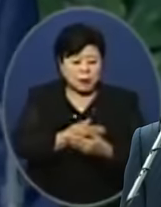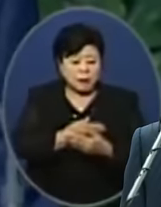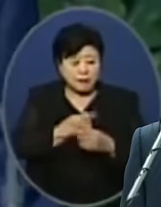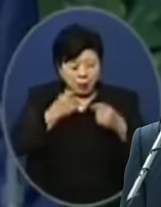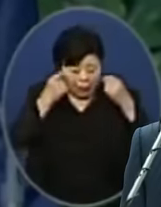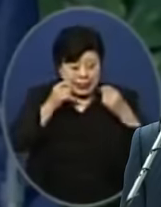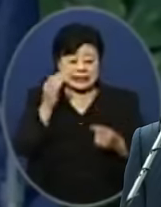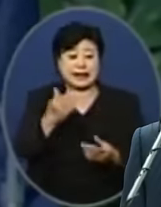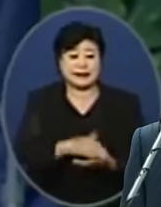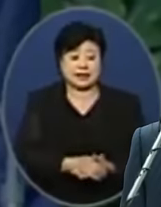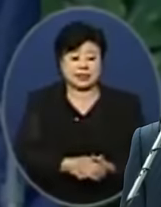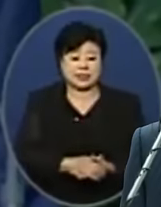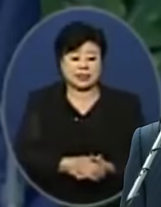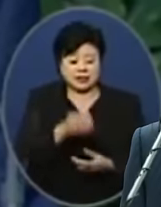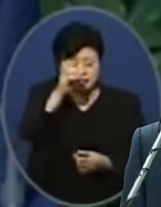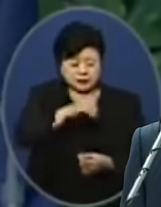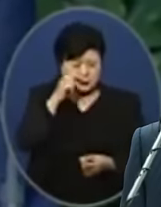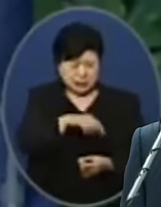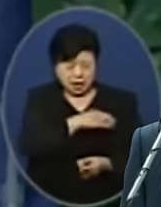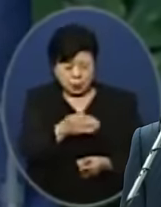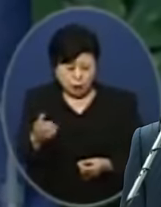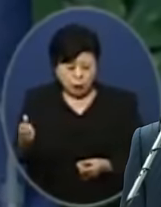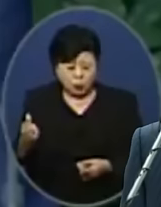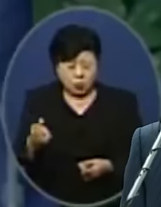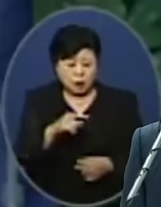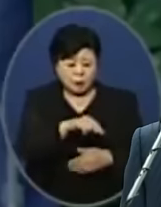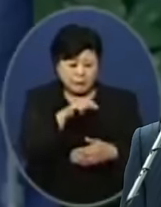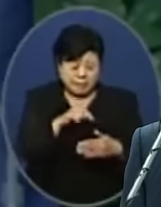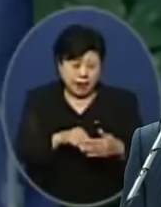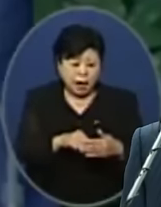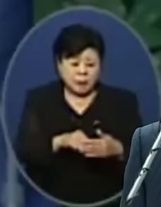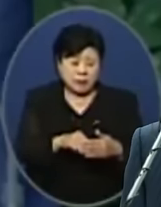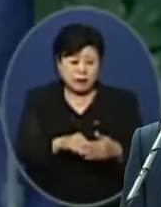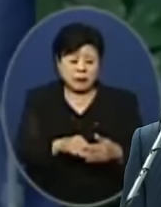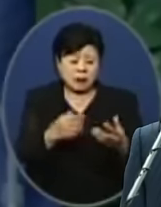되는 것입니다. 십자가의 보혈로 마음을 딱